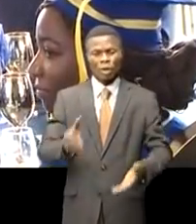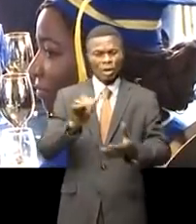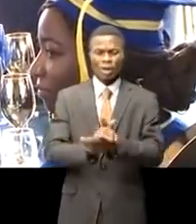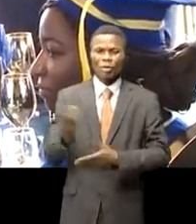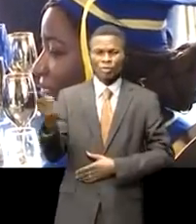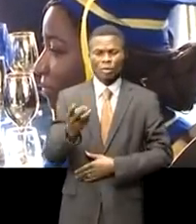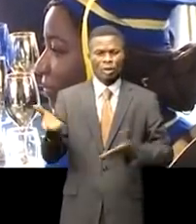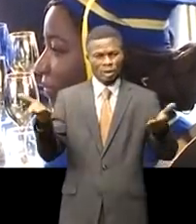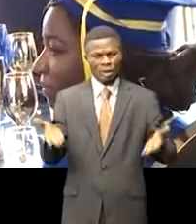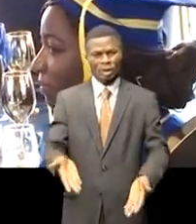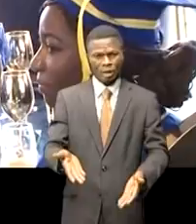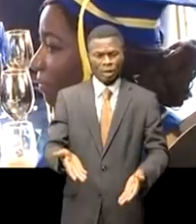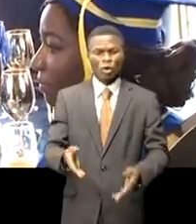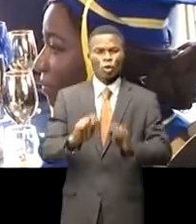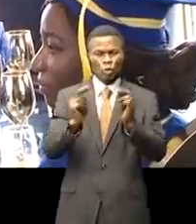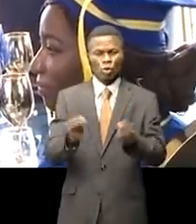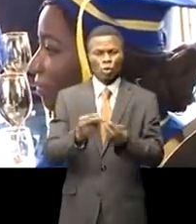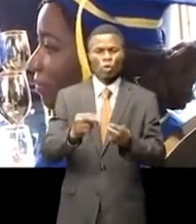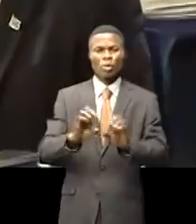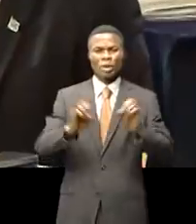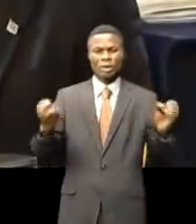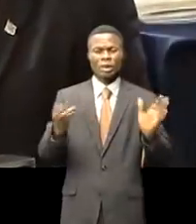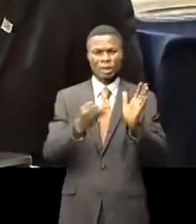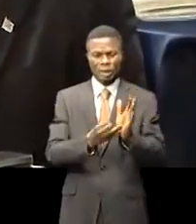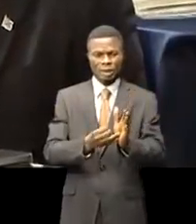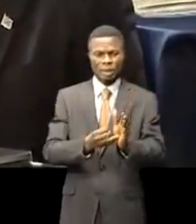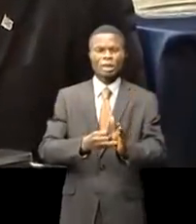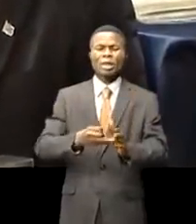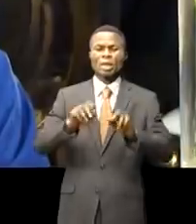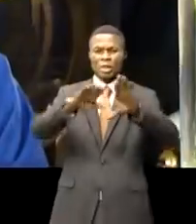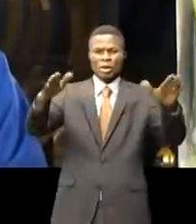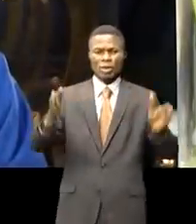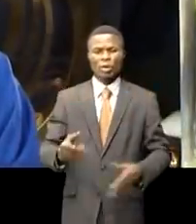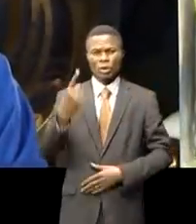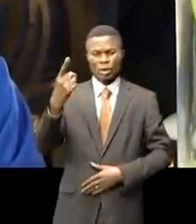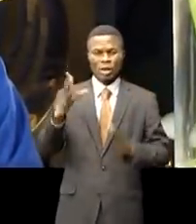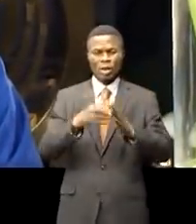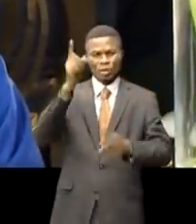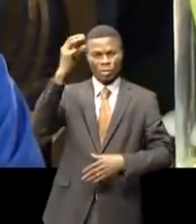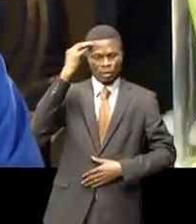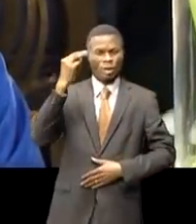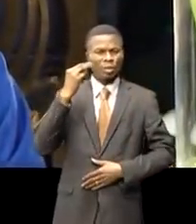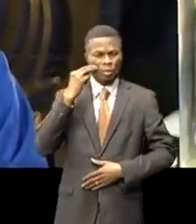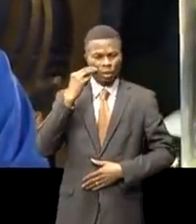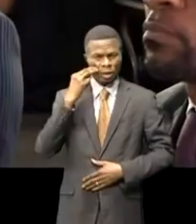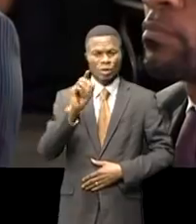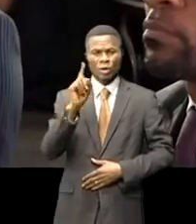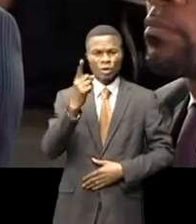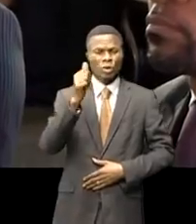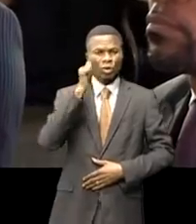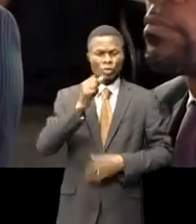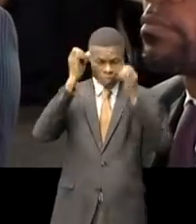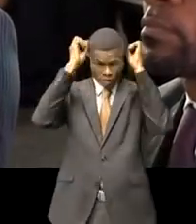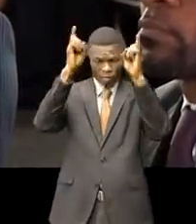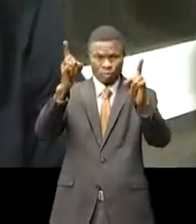se sont assis parmi eux autour d'une même table avec le premier ministre un des lauréats l'éducation est